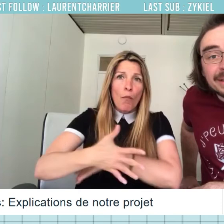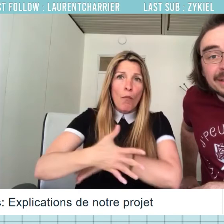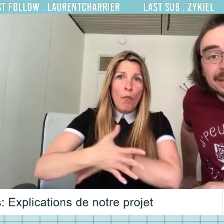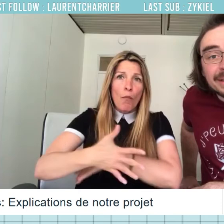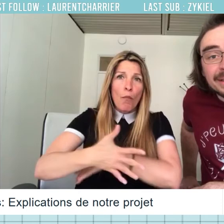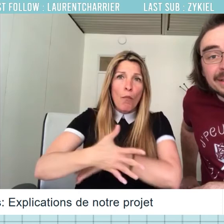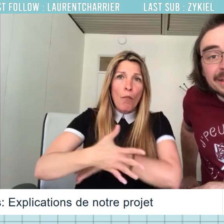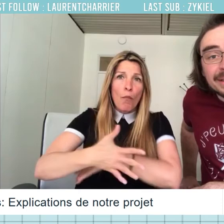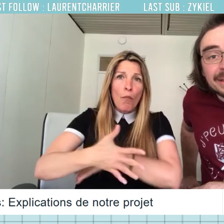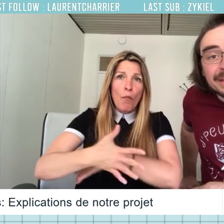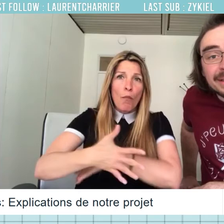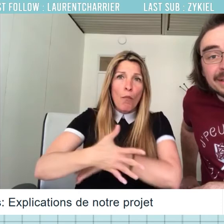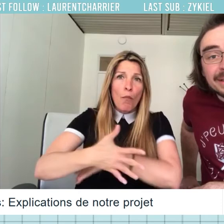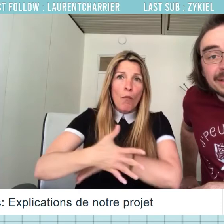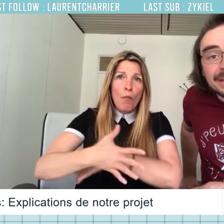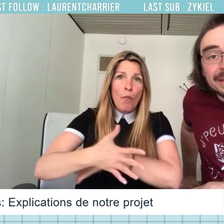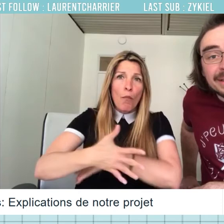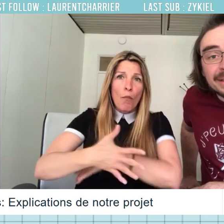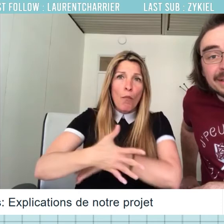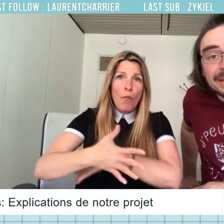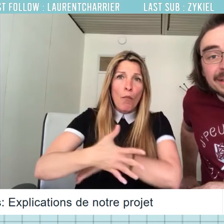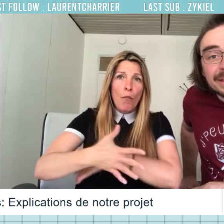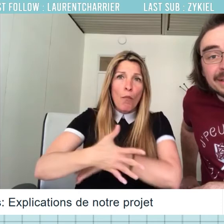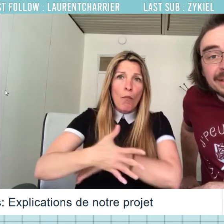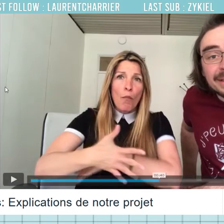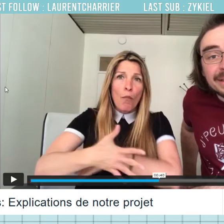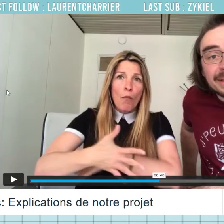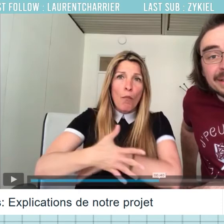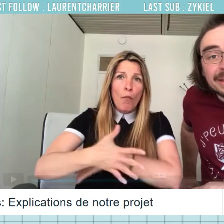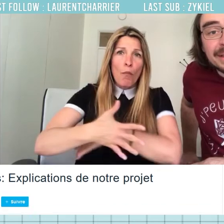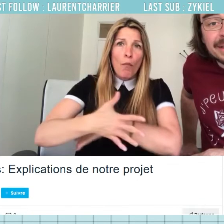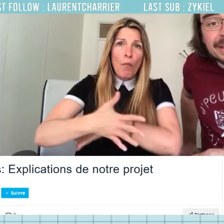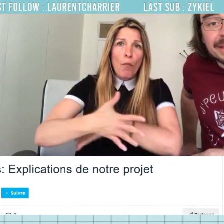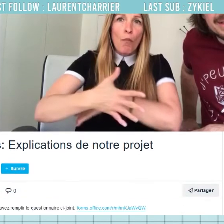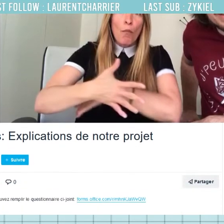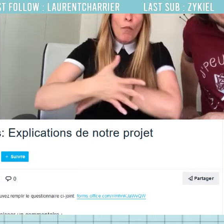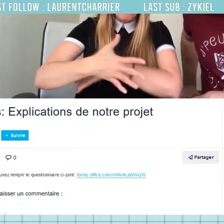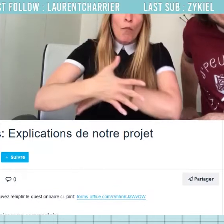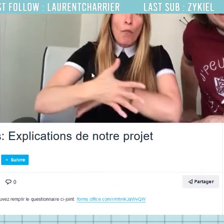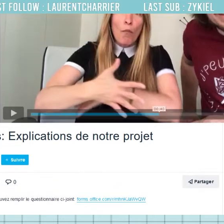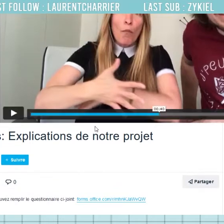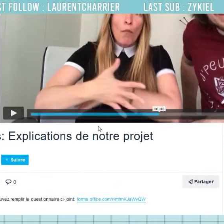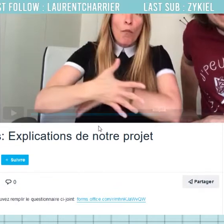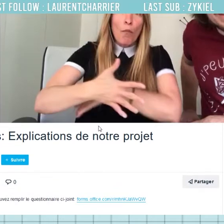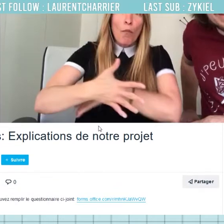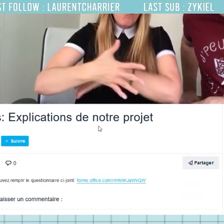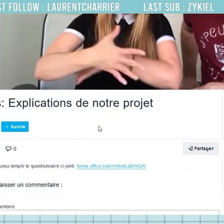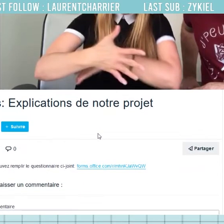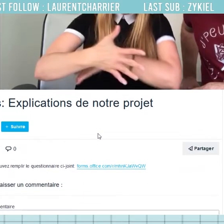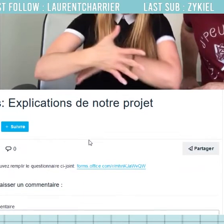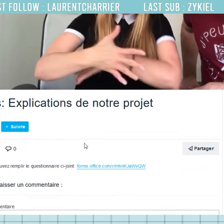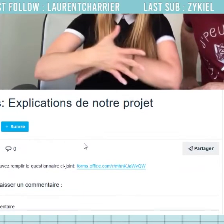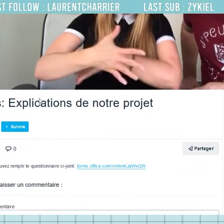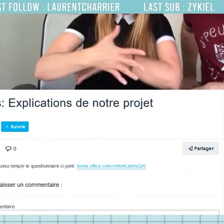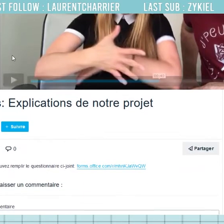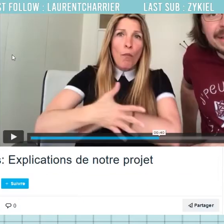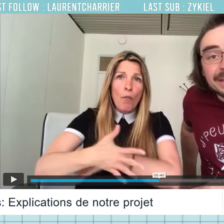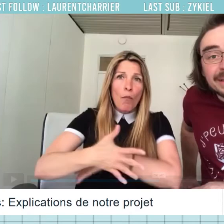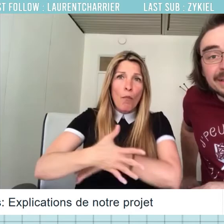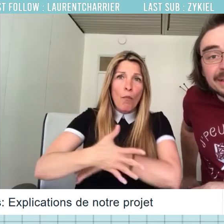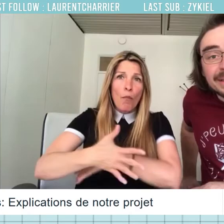interprète là, ou je veux un interprète, une appli sur mon téléphone qui traduit, machin, etc. Bon, après, il papote, etc., machin et